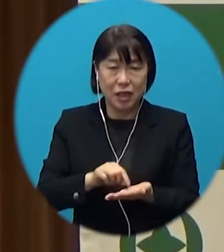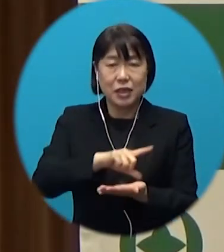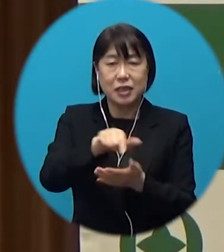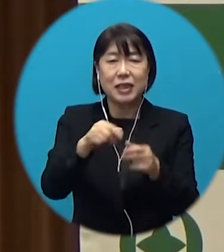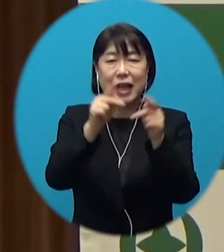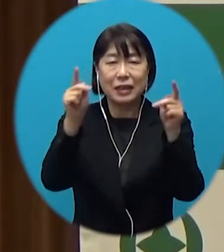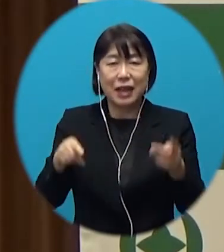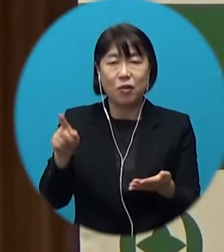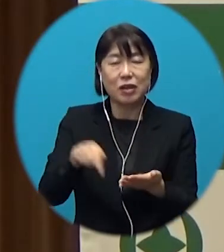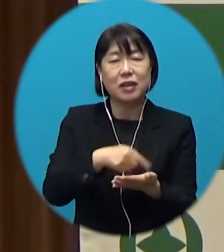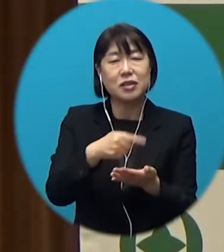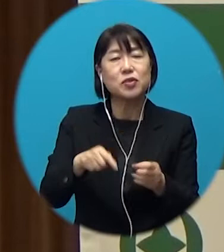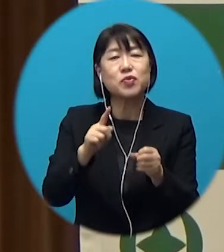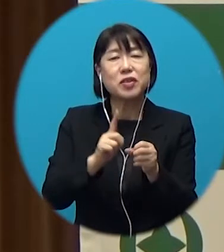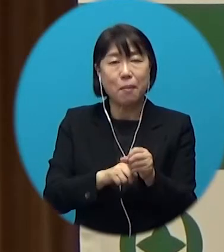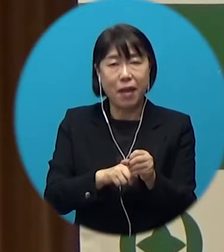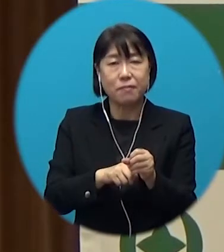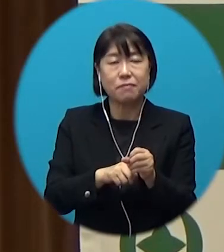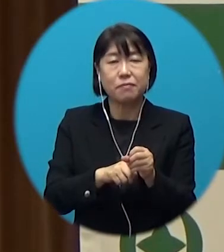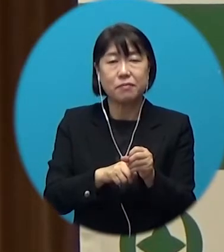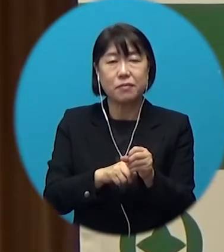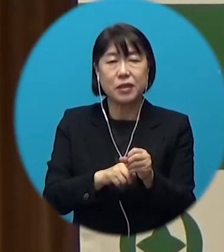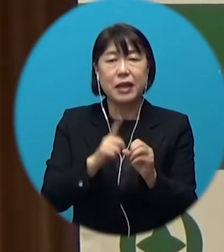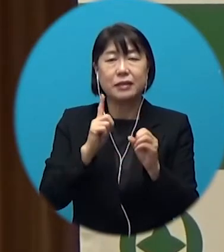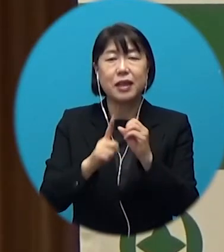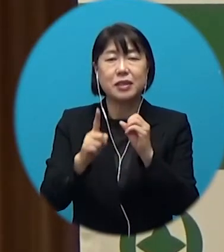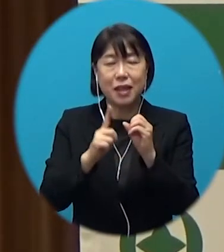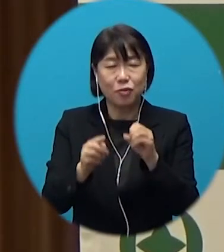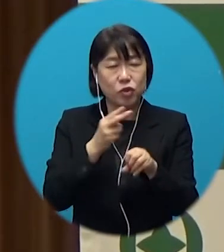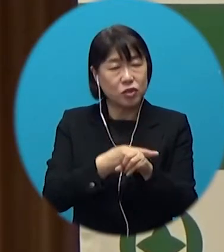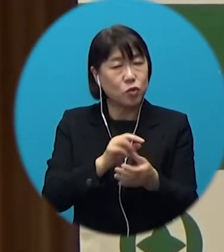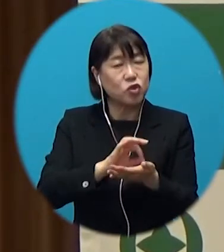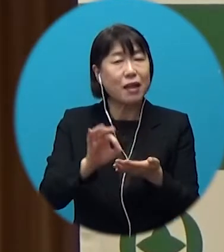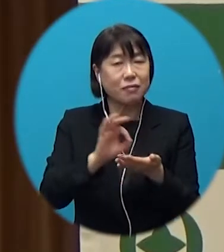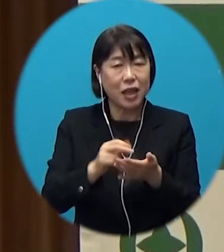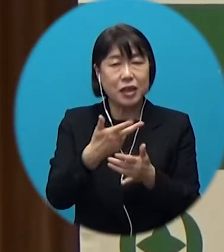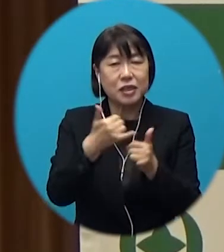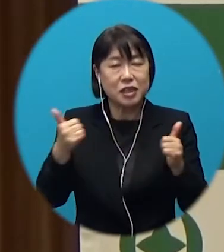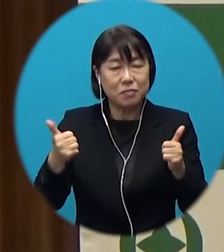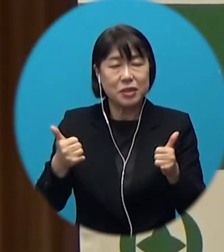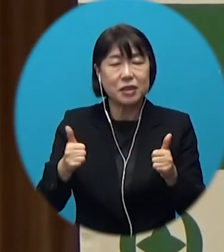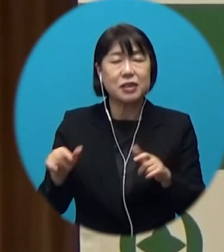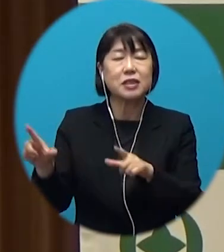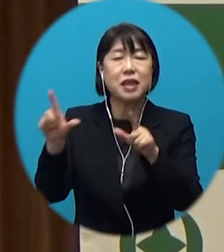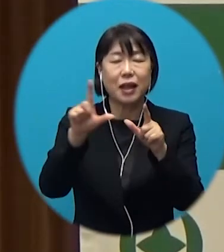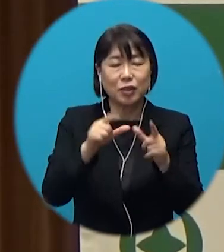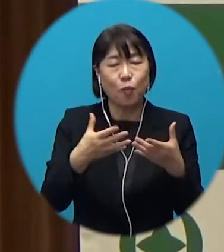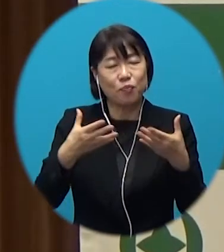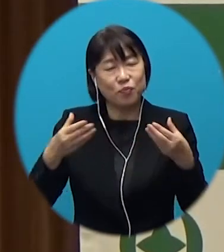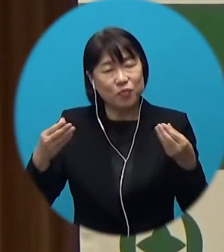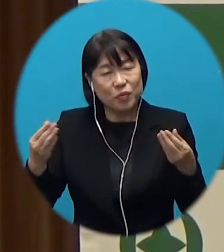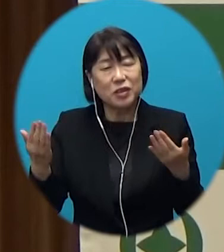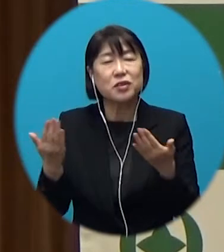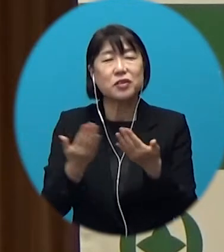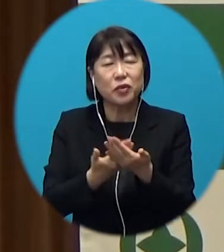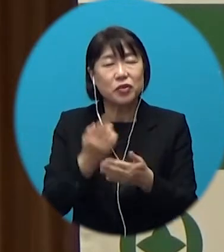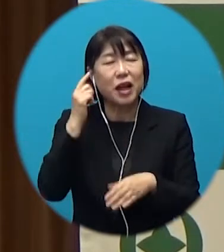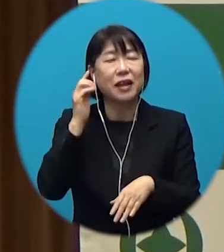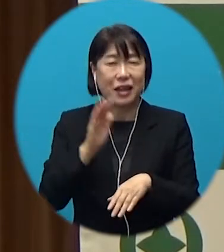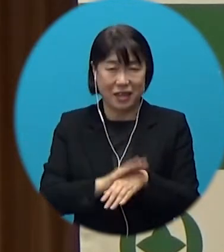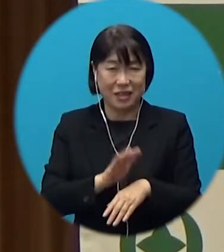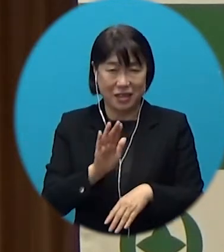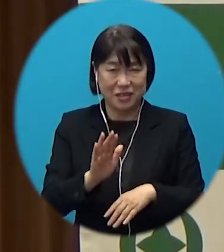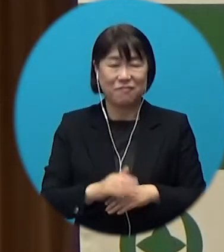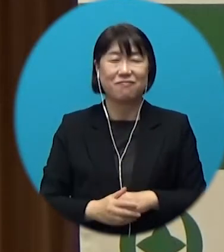ですね、デジタルを活用して、市民生活をぬくもりのあるものにしていきたい、そういった考え方にさせていただいております